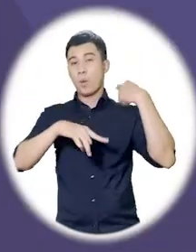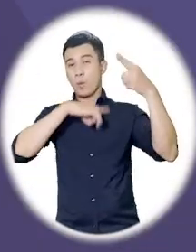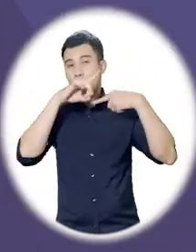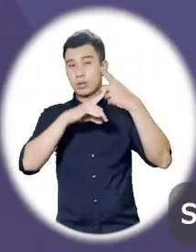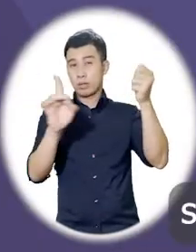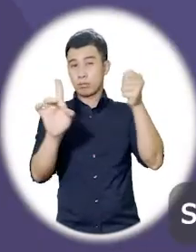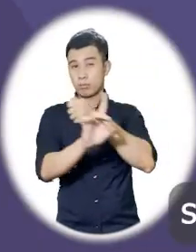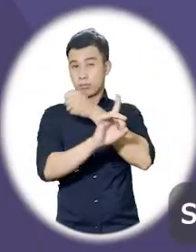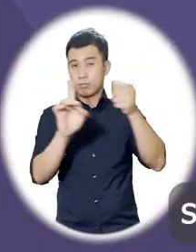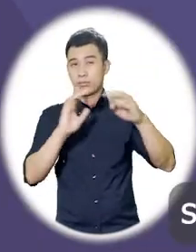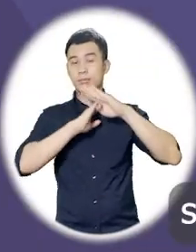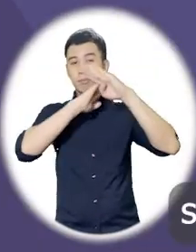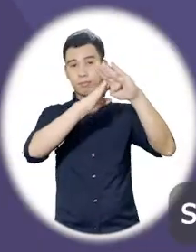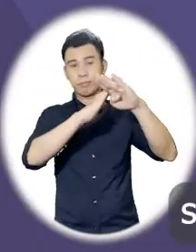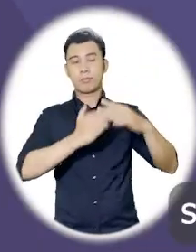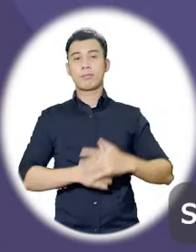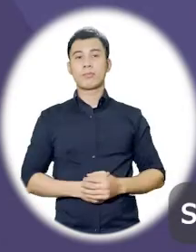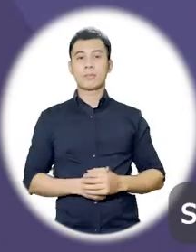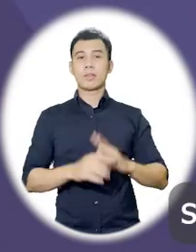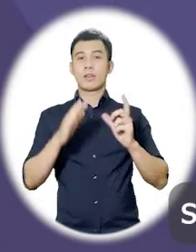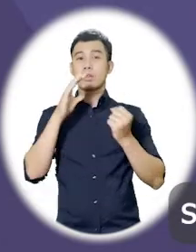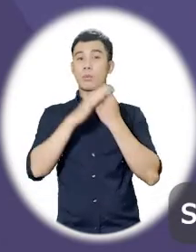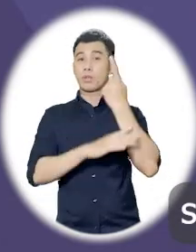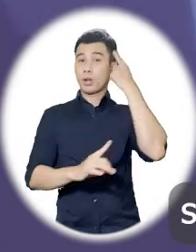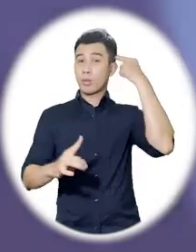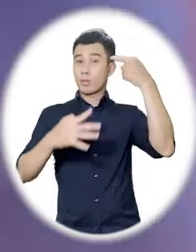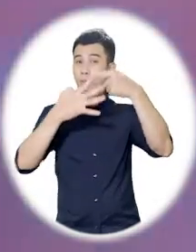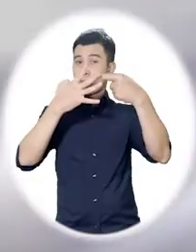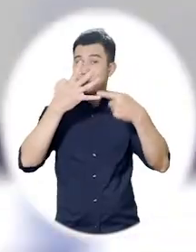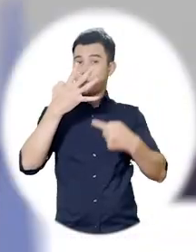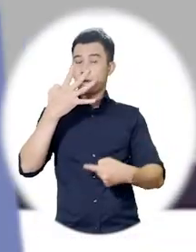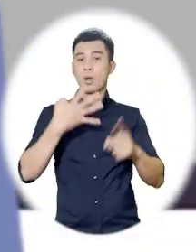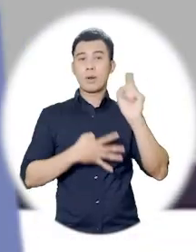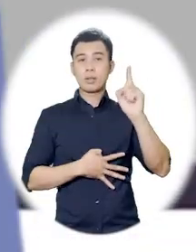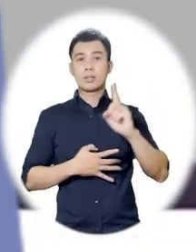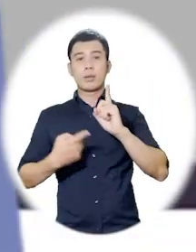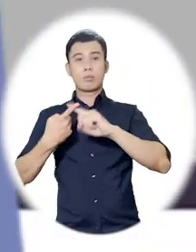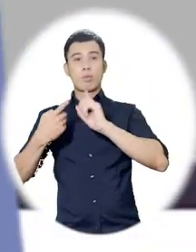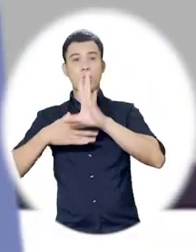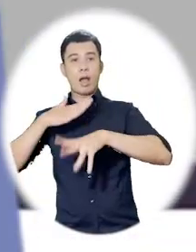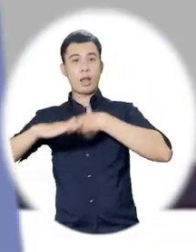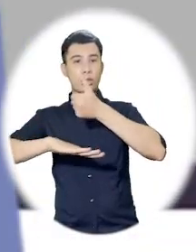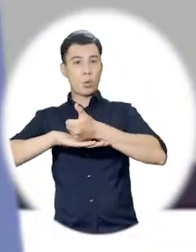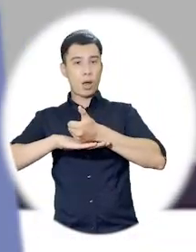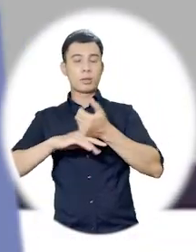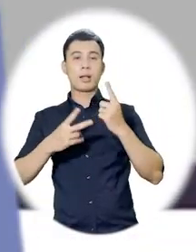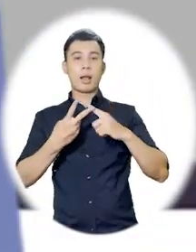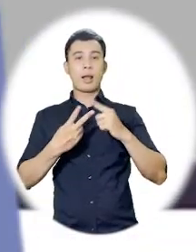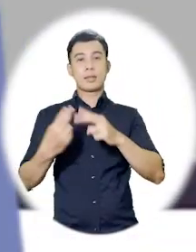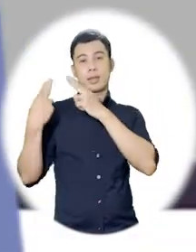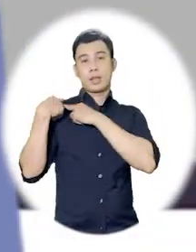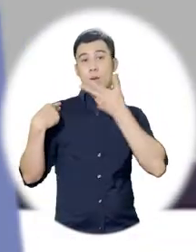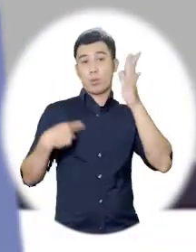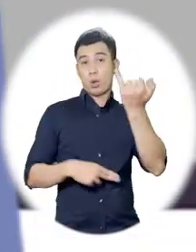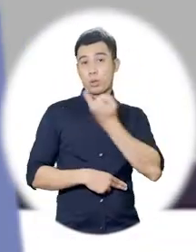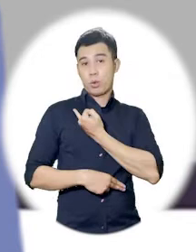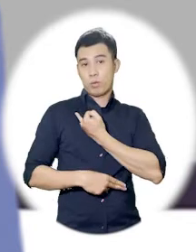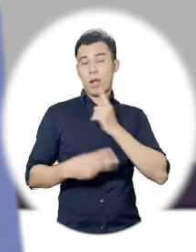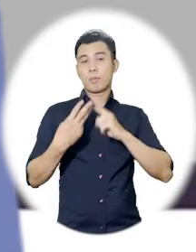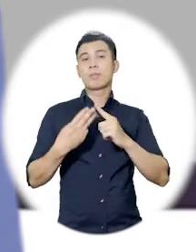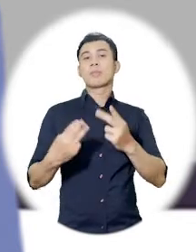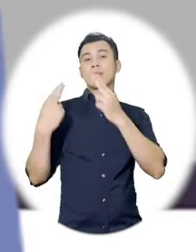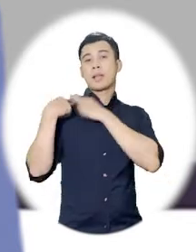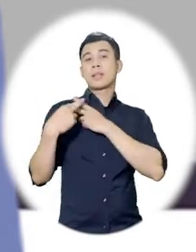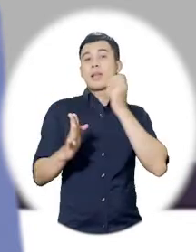và cam kết về sự tham gia vào quá trình ứng phó với bạo lực của các bên. Cần thống nhất về các mục tiêu chính gồm có an toàn của nạn